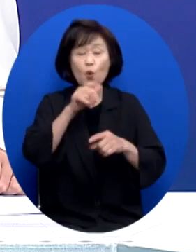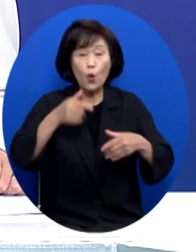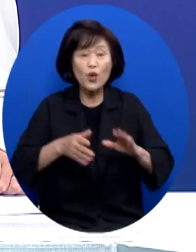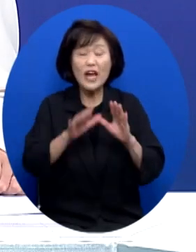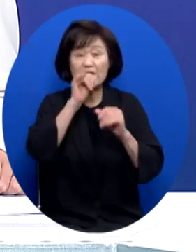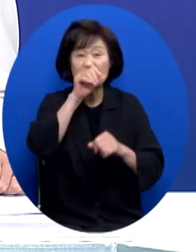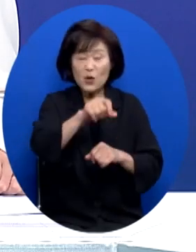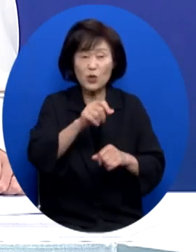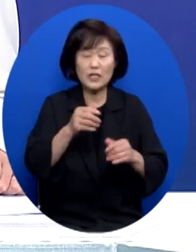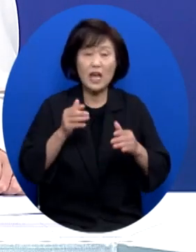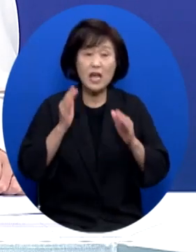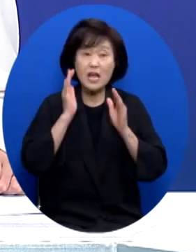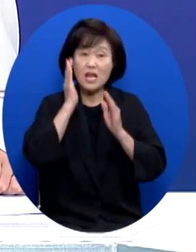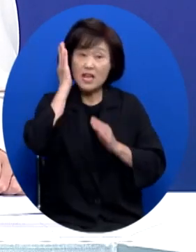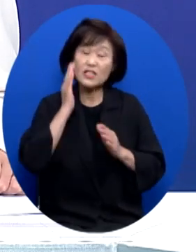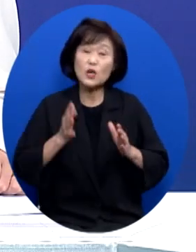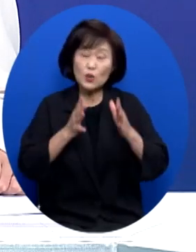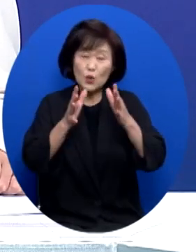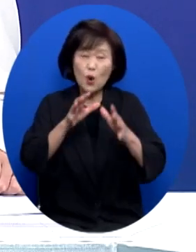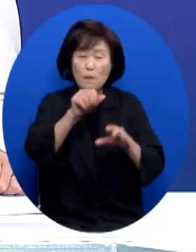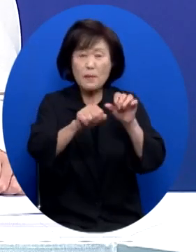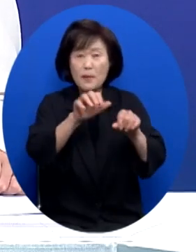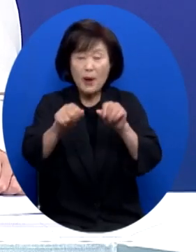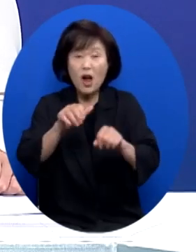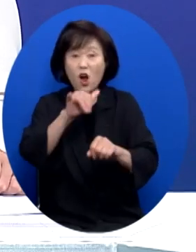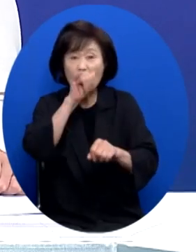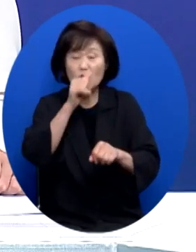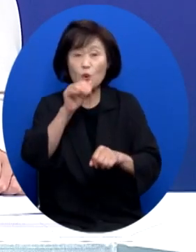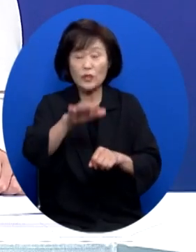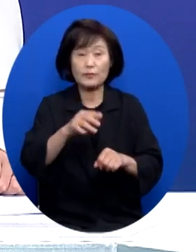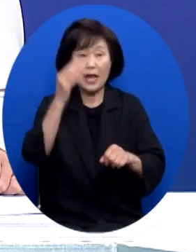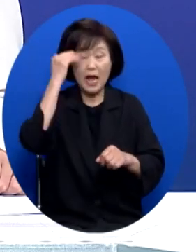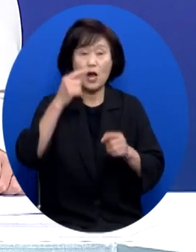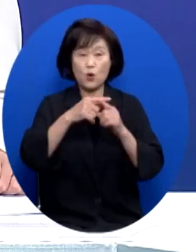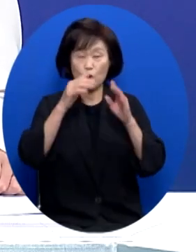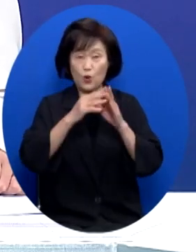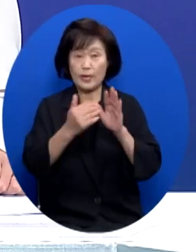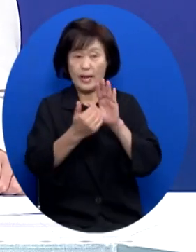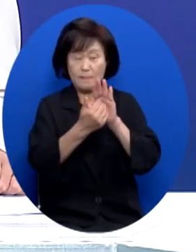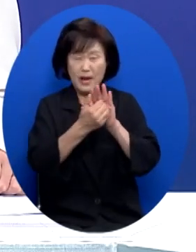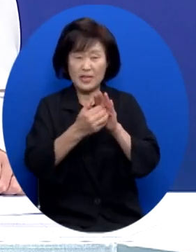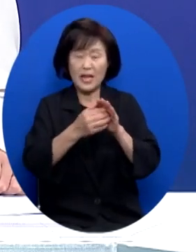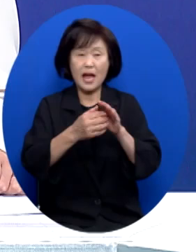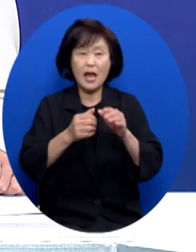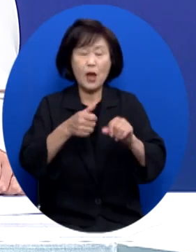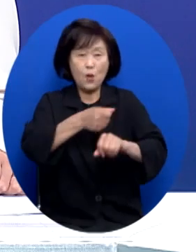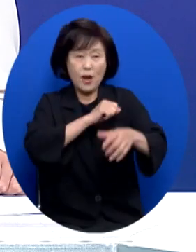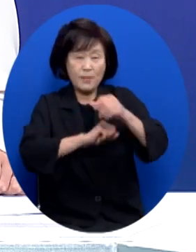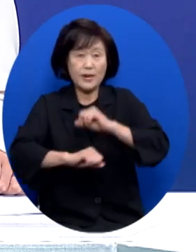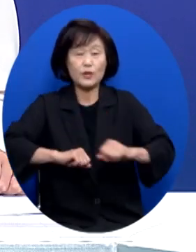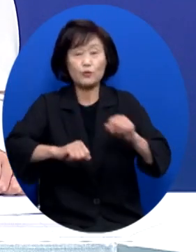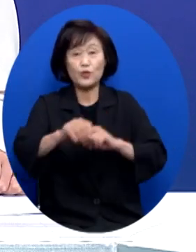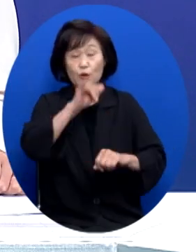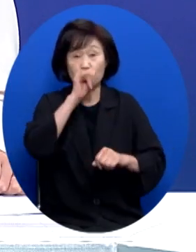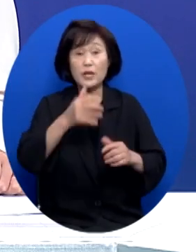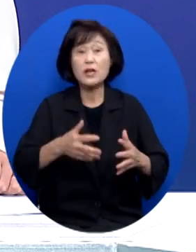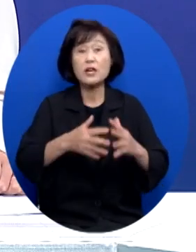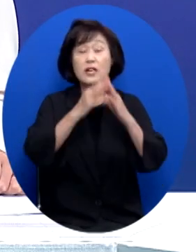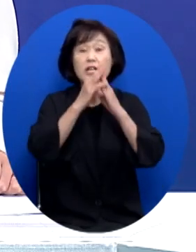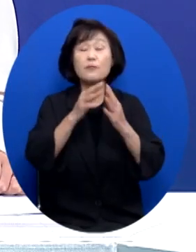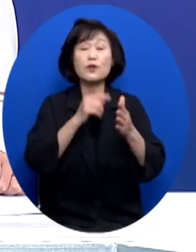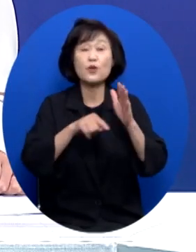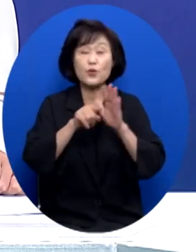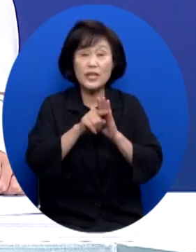이를 적극적으로 대처하려는 한국교회의 노력도 가속화하고 있는데요. 청도 인근 예방센터 건립을 위해